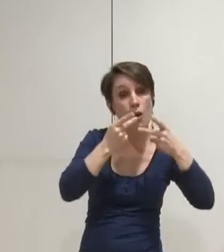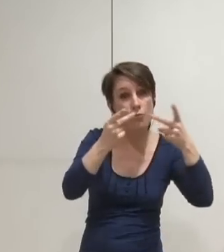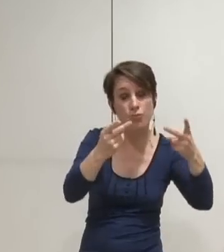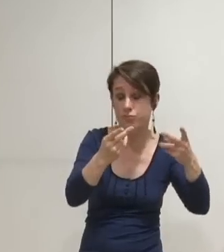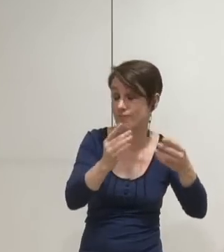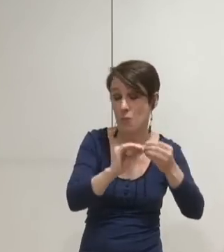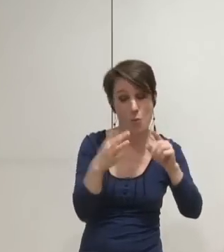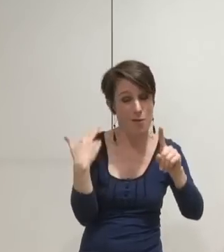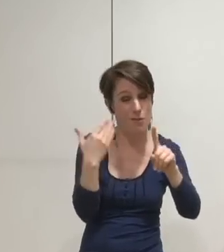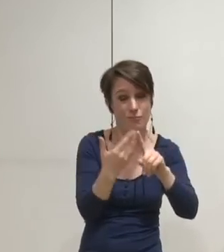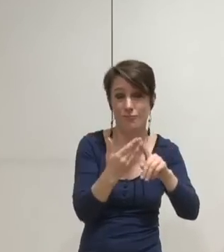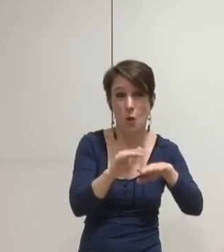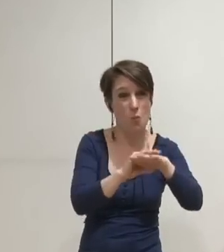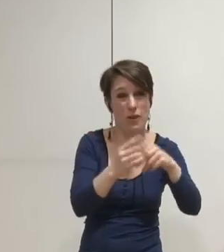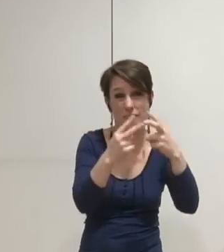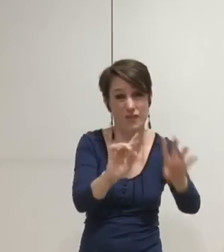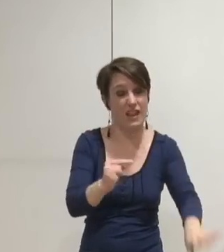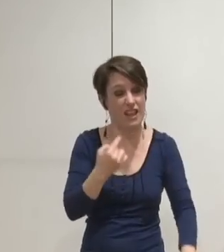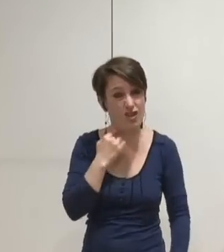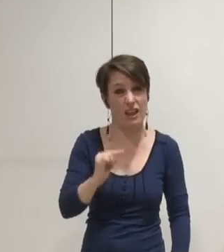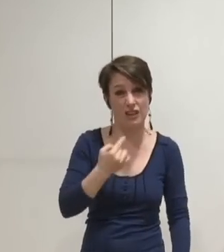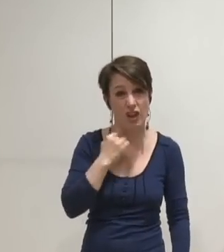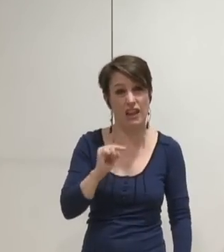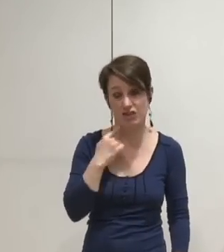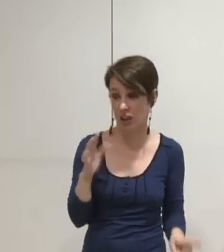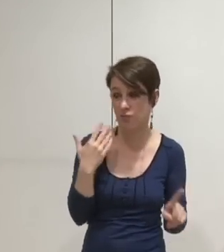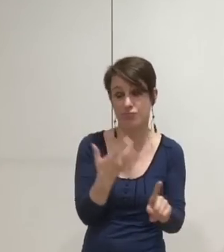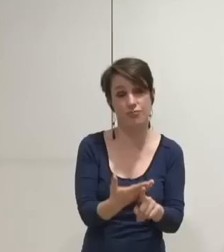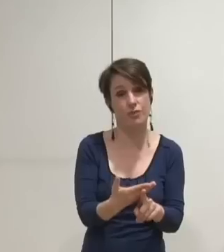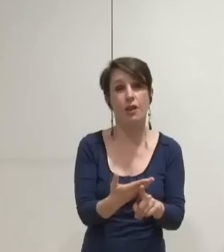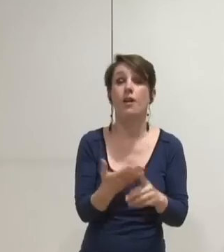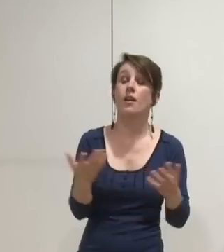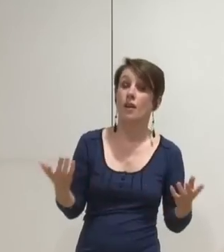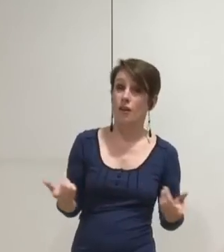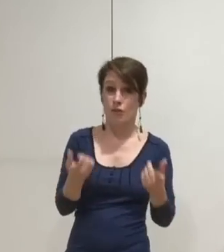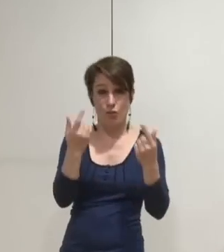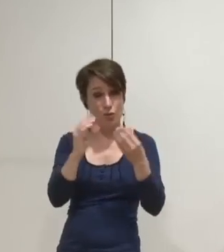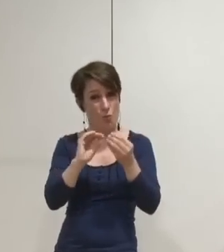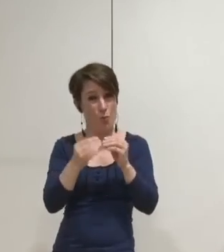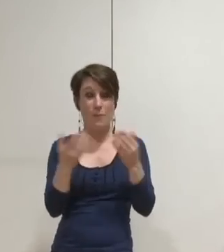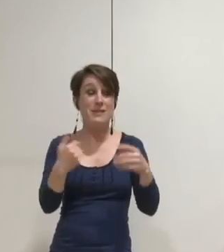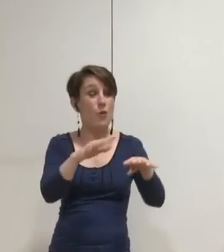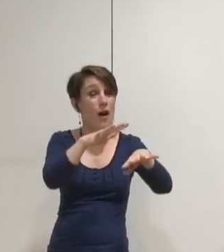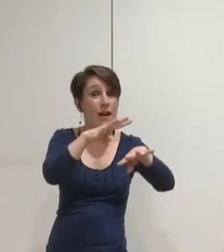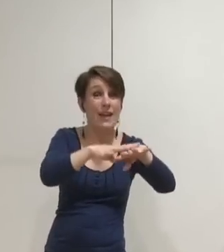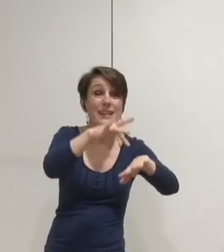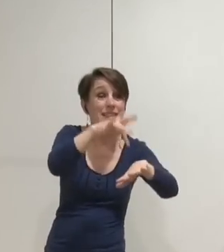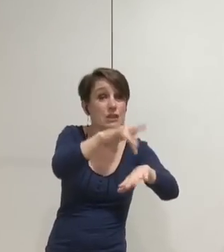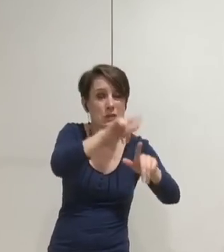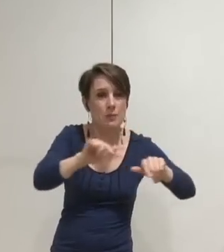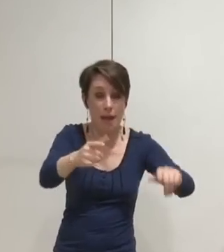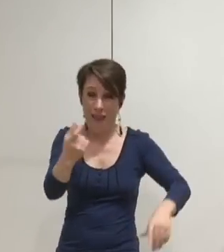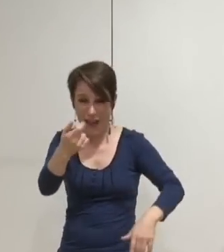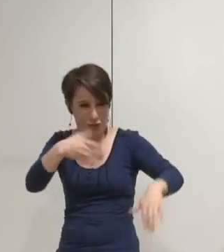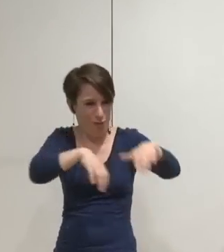d'échec de cette politique manifestement les moyens financiers consacrés à ces quartiers sensibles n'impactent pas